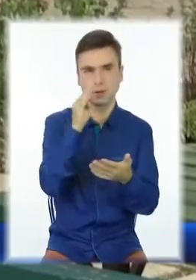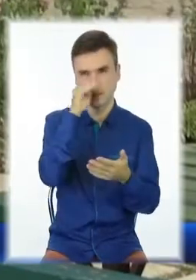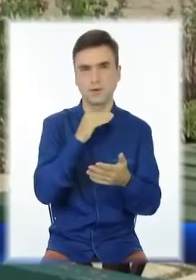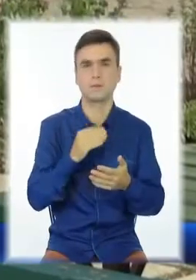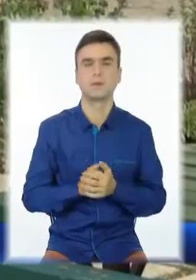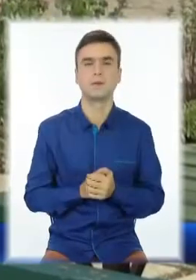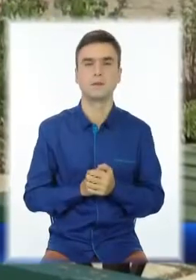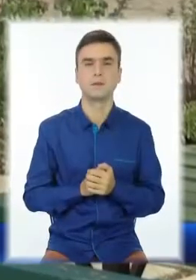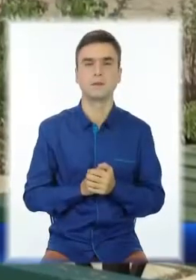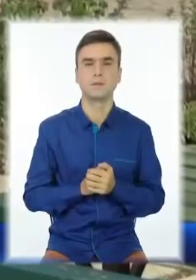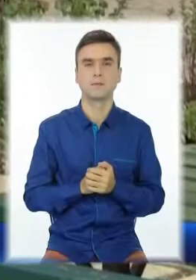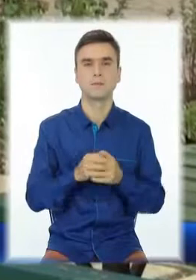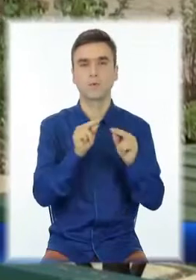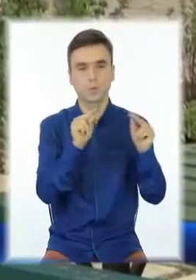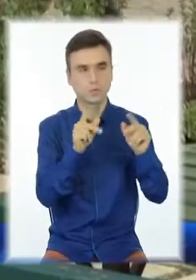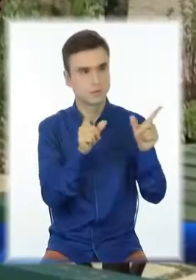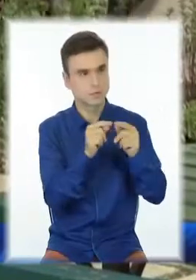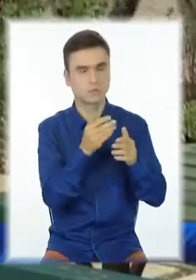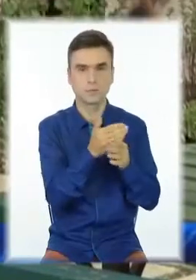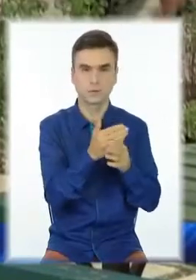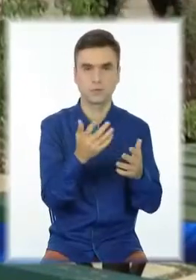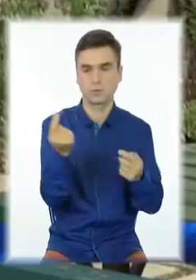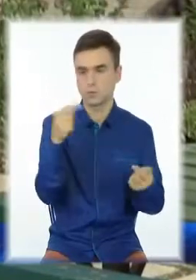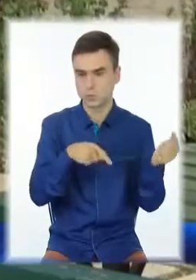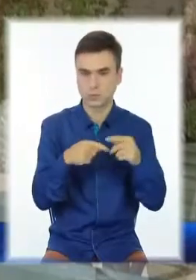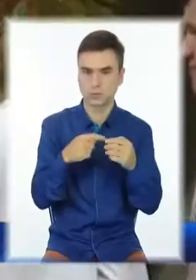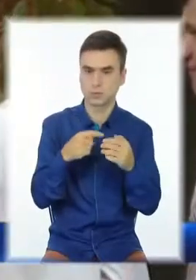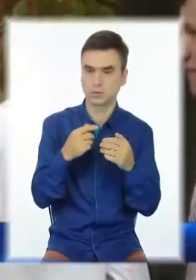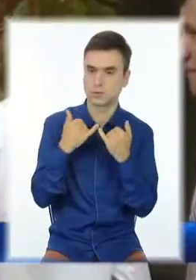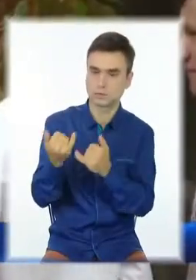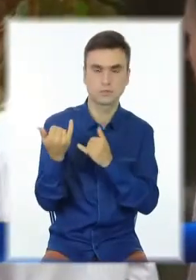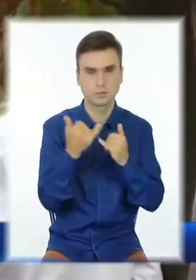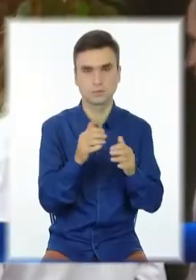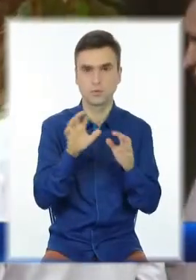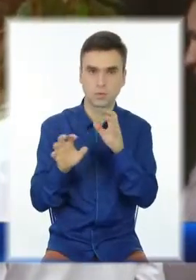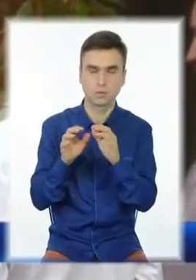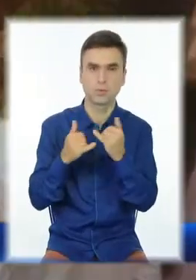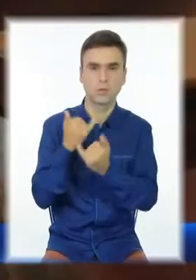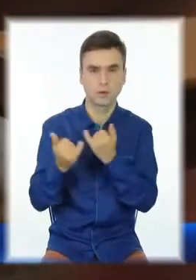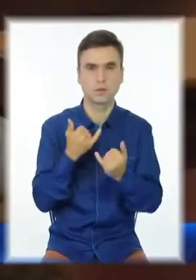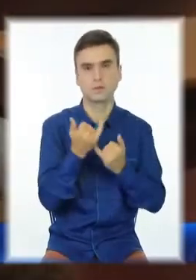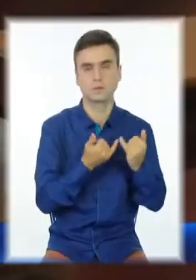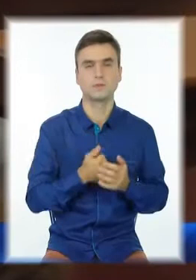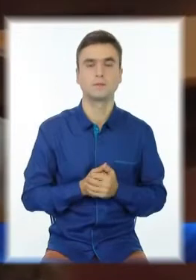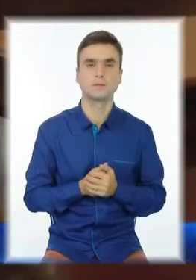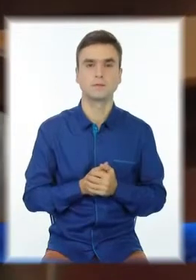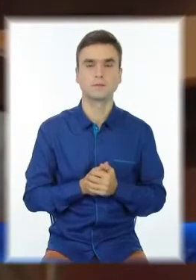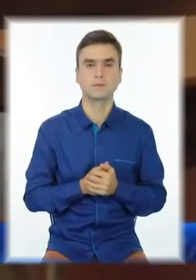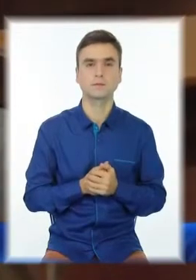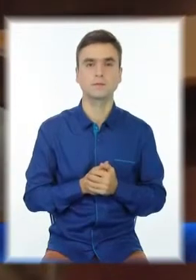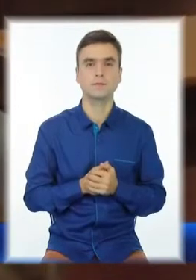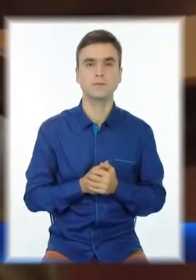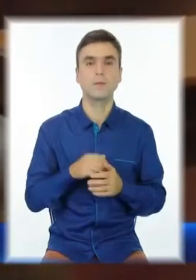батькам, і, як би сказати, і преподавателям, і ухажувати друг за другом. Після святкової лінійки в учнів почався перший